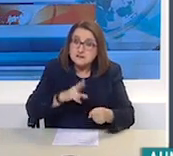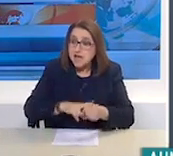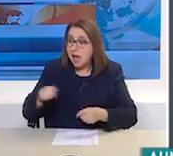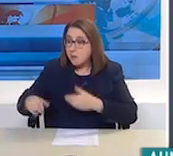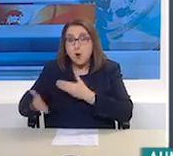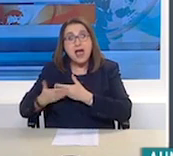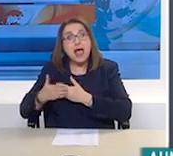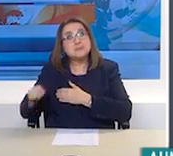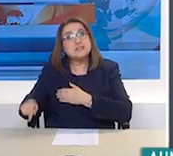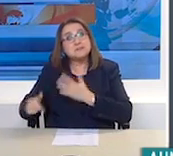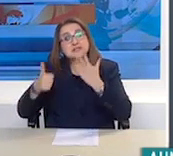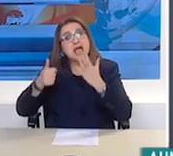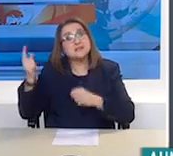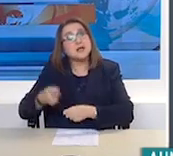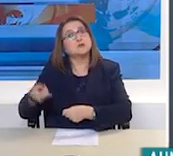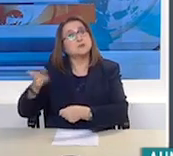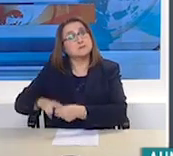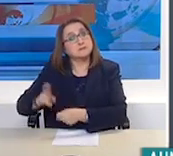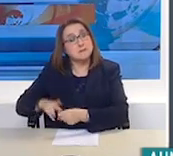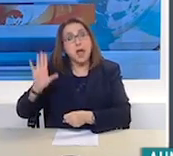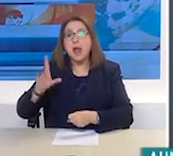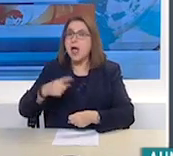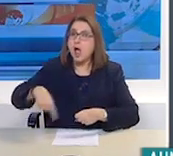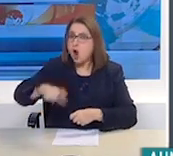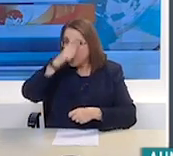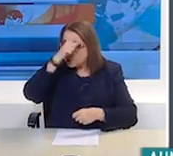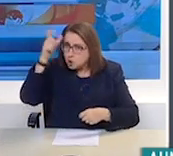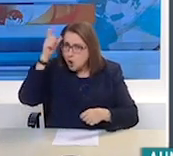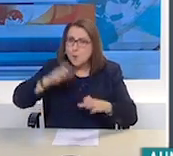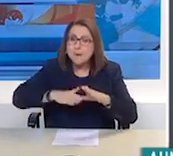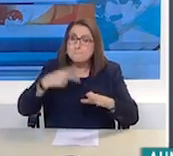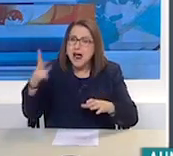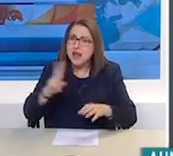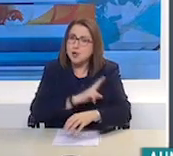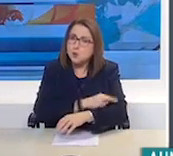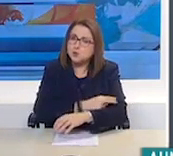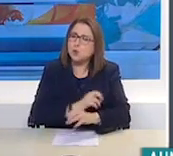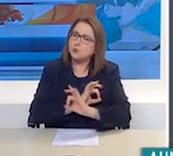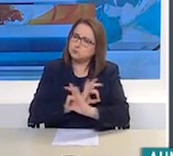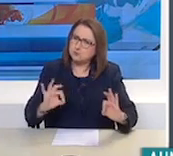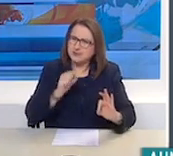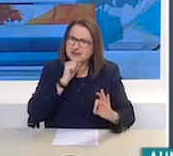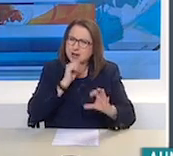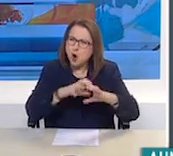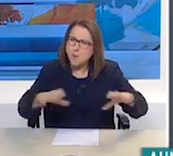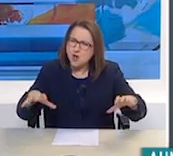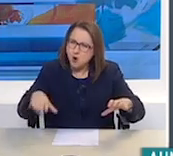προσωπικό του νοσοκομείου, κανένας από αυτούς που αρρώστησε δεν πέθανε. Μέσω της επιδημιολογικής διερεύνησης επίσης